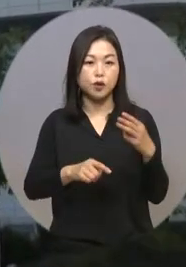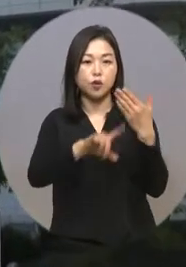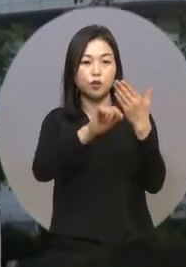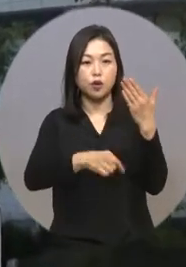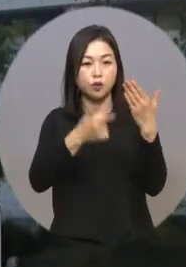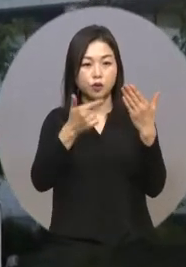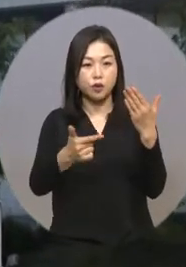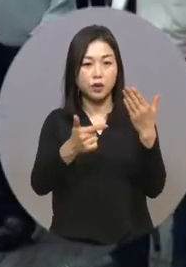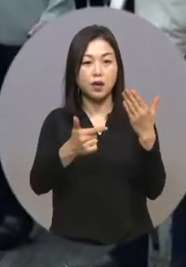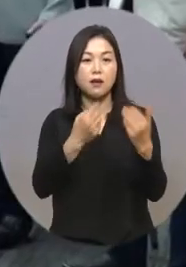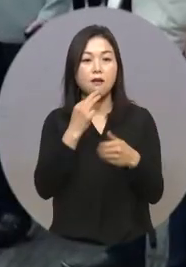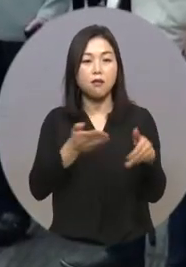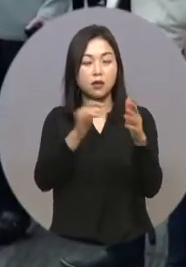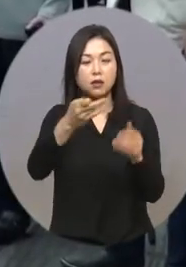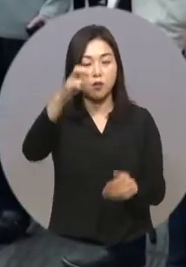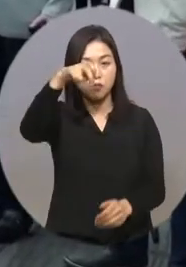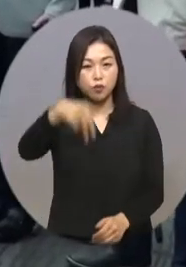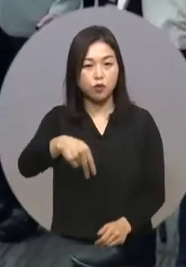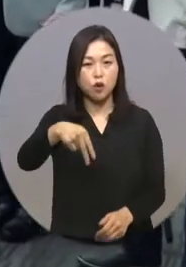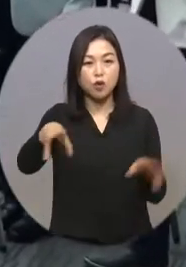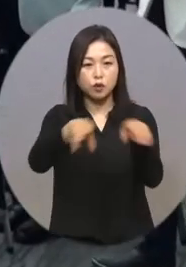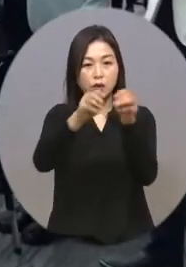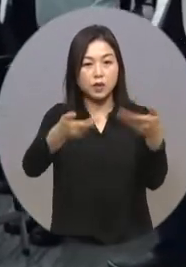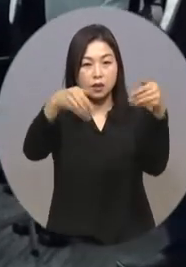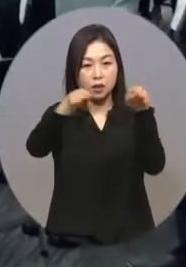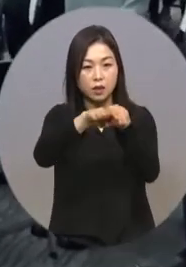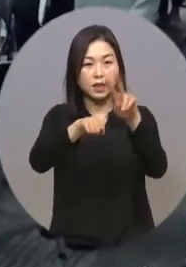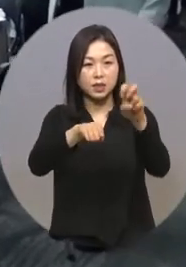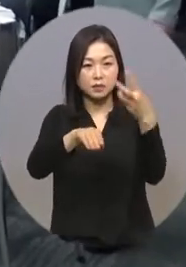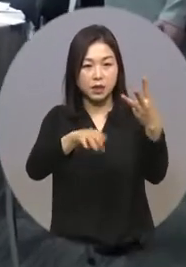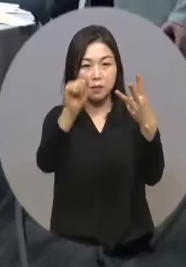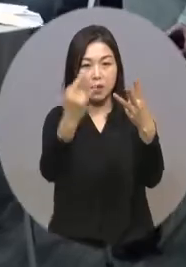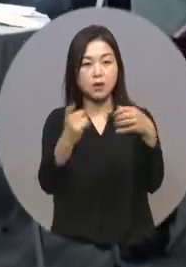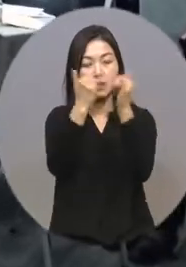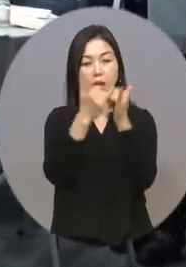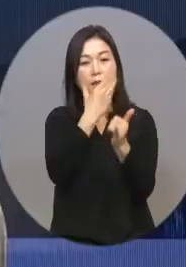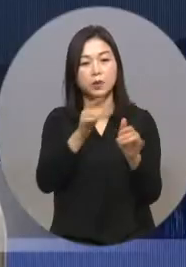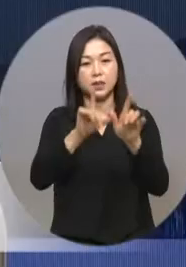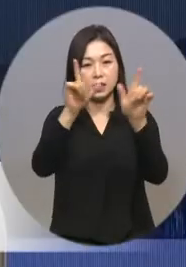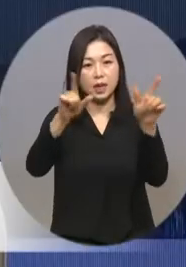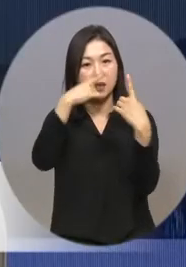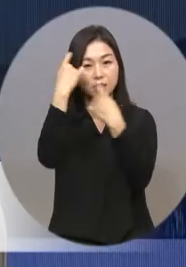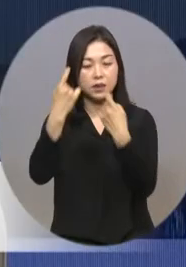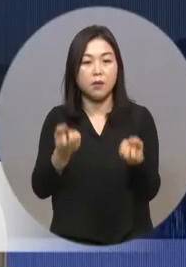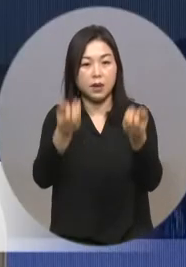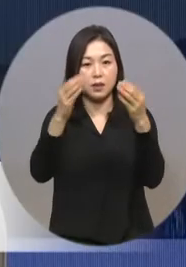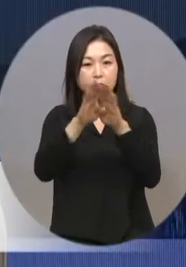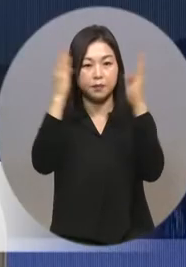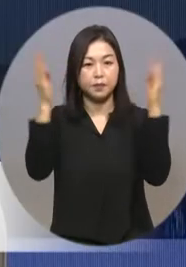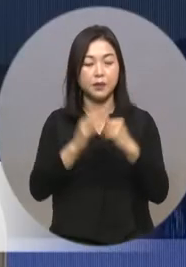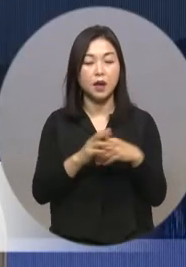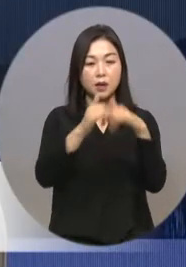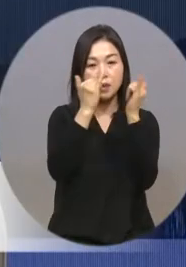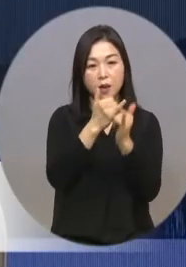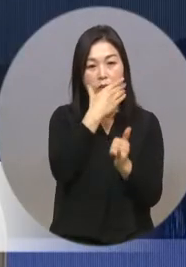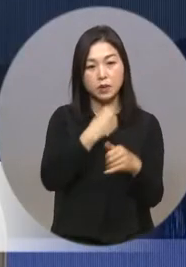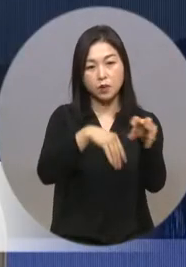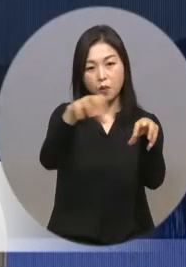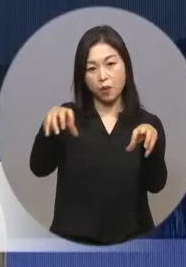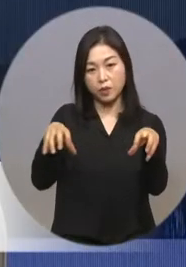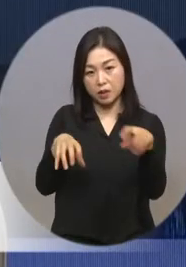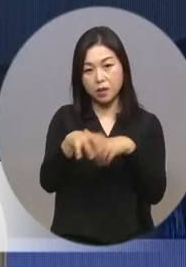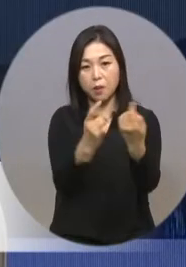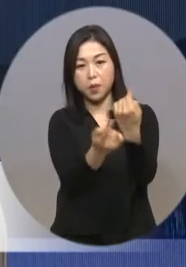종합지원센터에서 제 2 13회 사회복지의 날 기념 행사를 진행했습니다 생각해서 복제 이용자들이 를